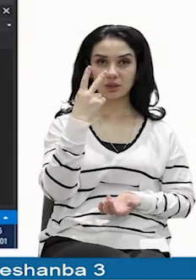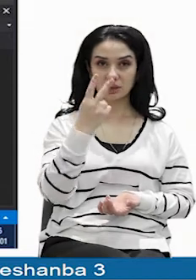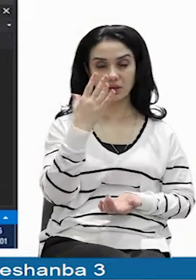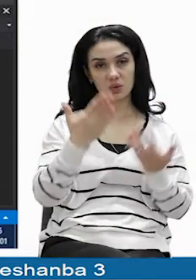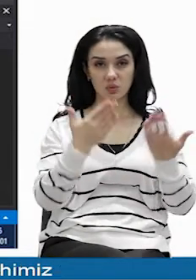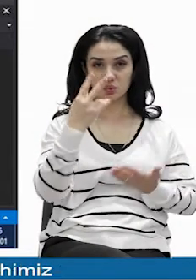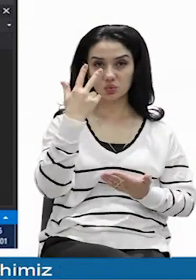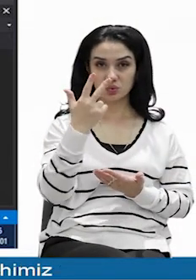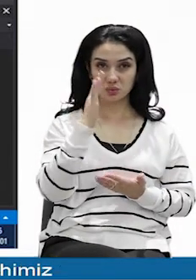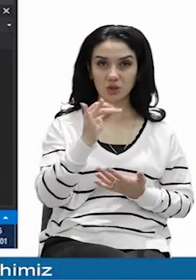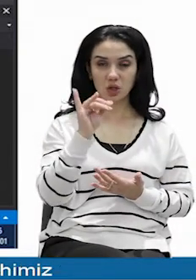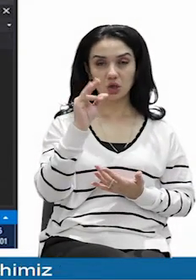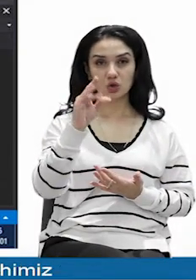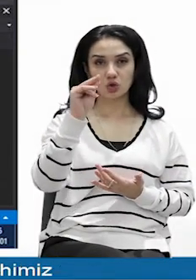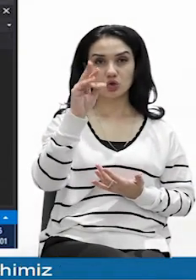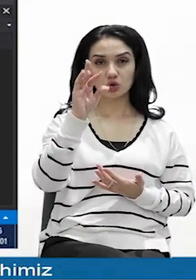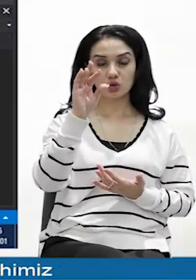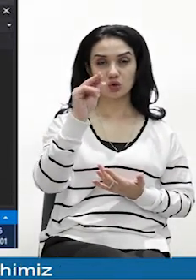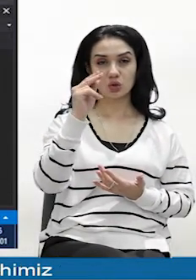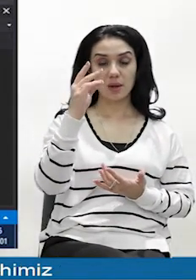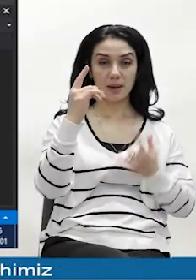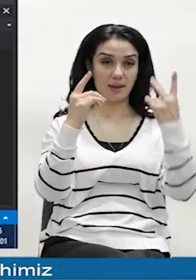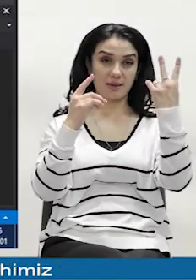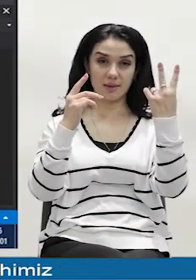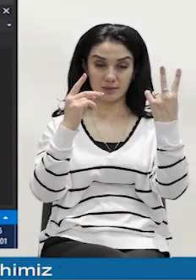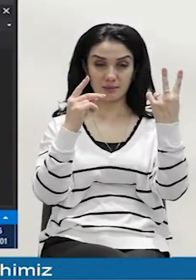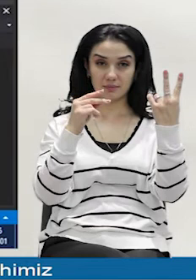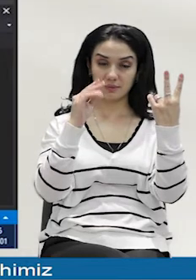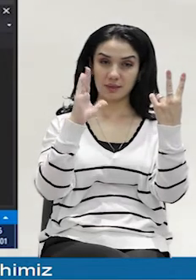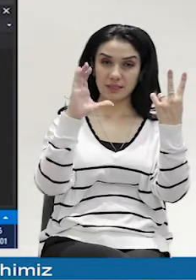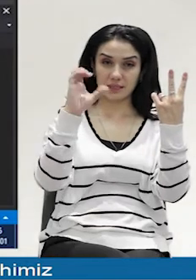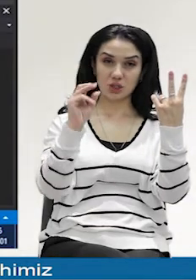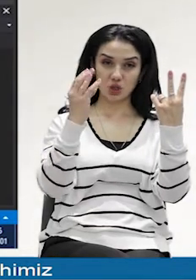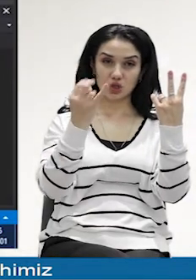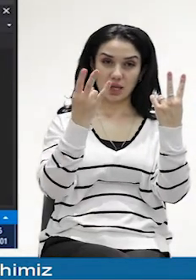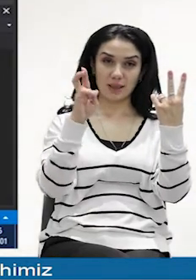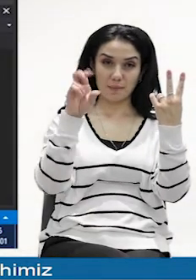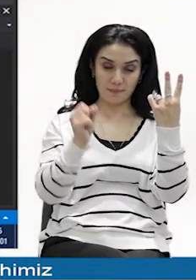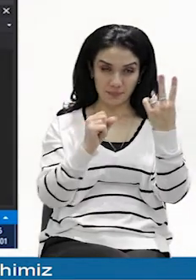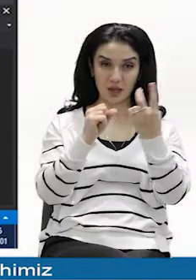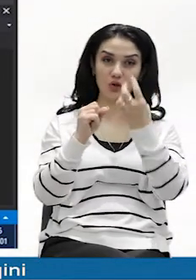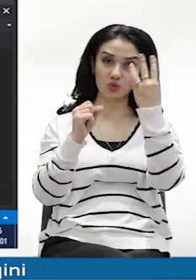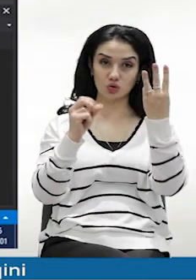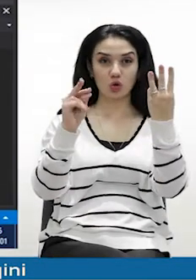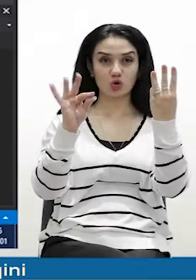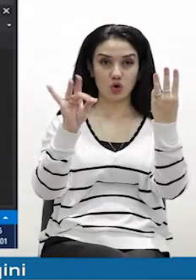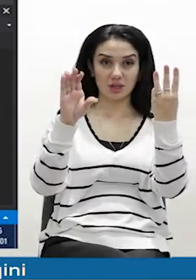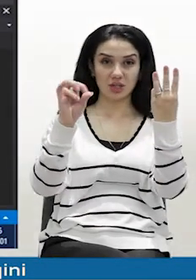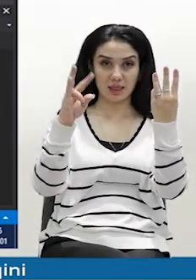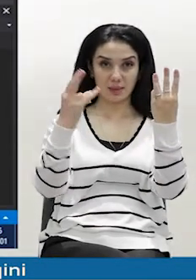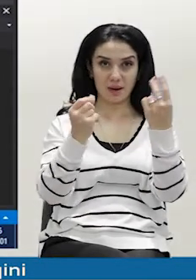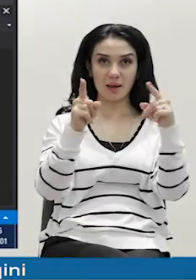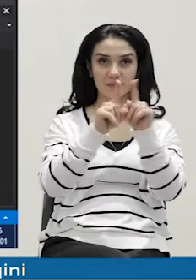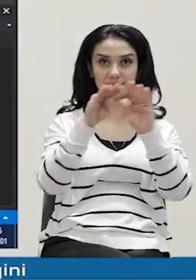3 bo'lsa chorshanba, 2 bo'lsa seshanba, 5 bo'lsa juma kunlarini chiqarib beradigan dastur qilishimiz kerak. Bunda